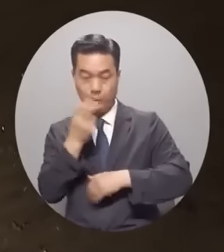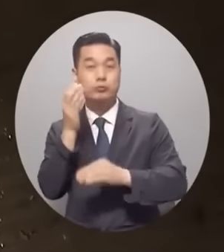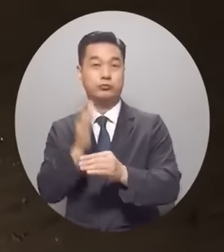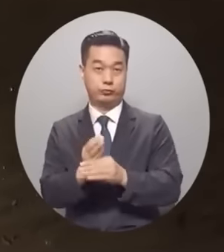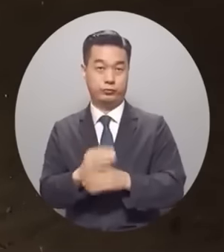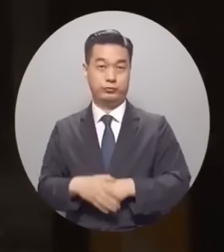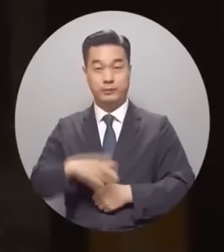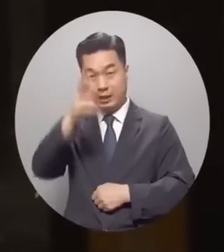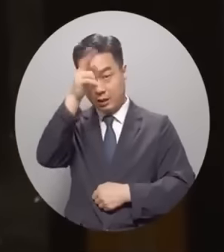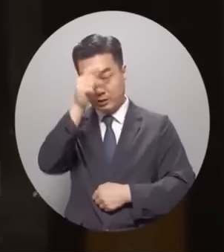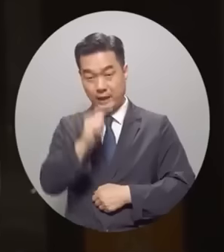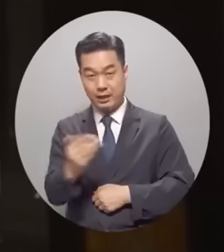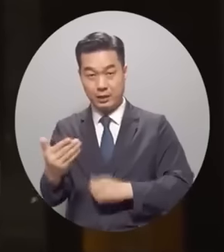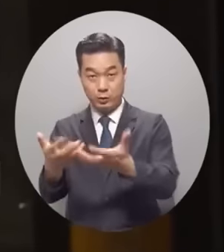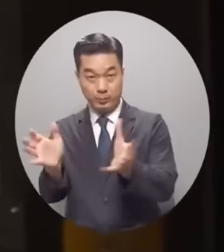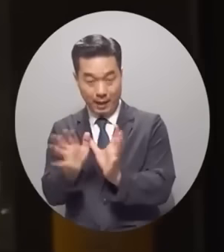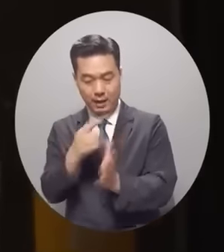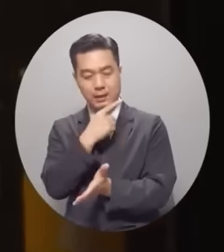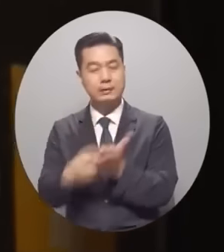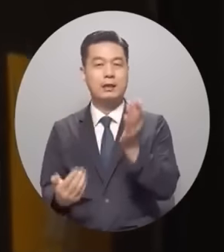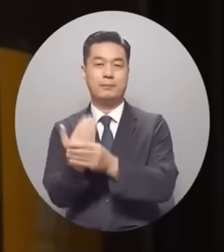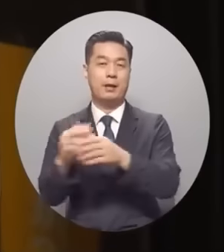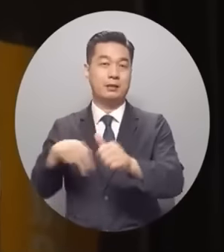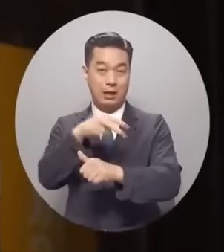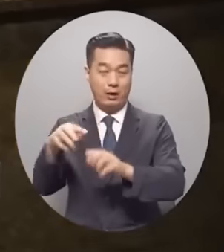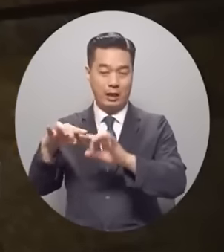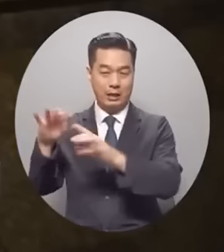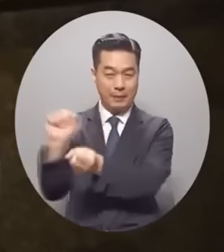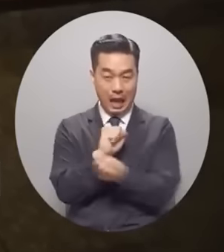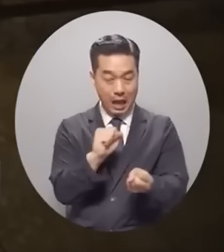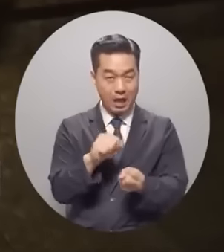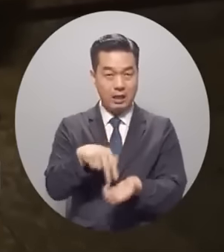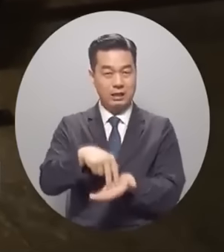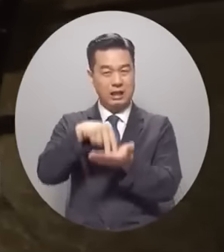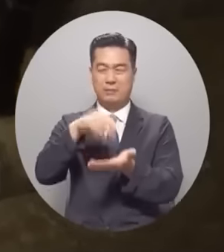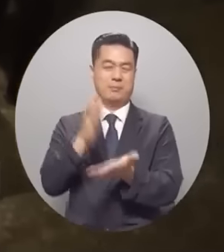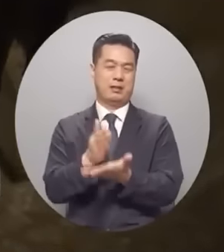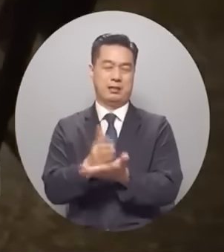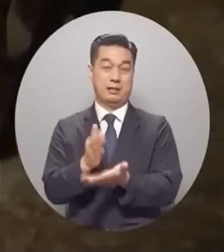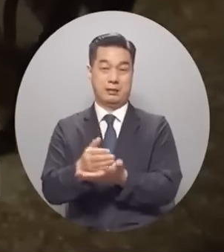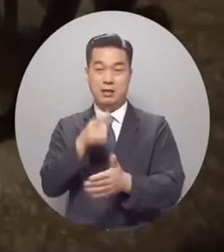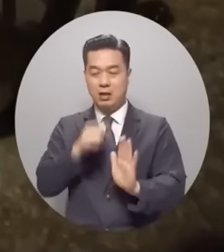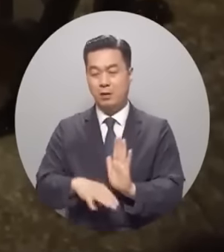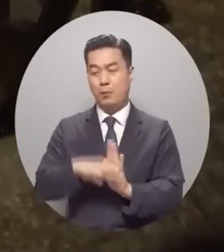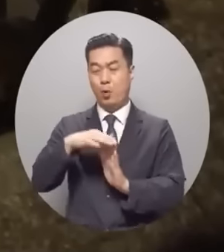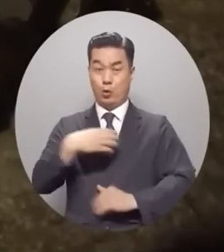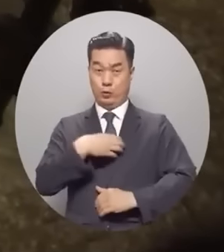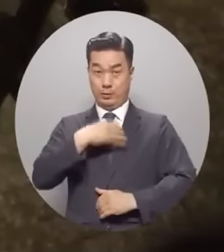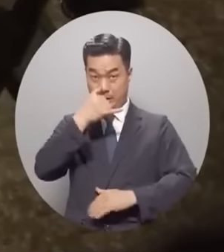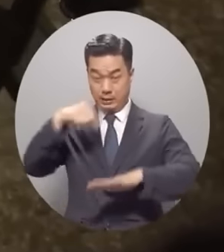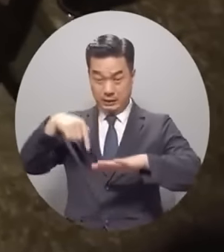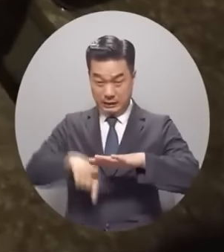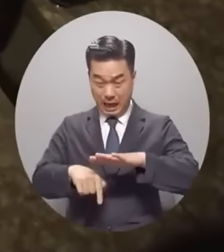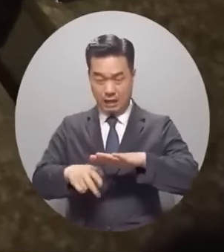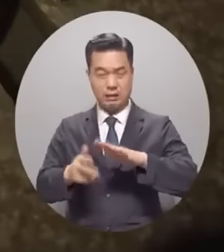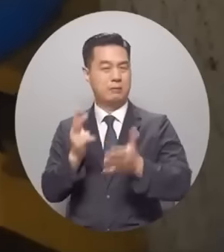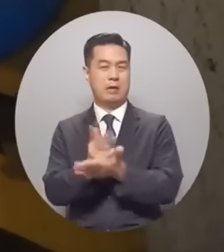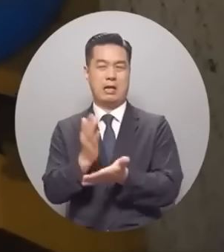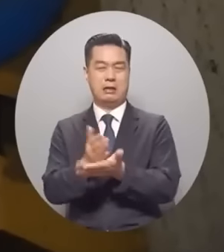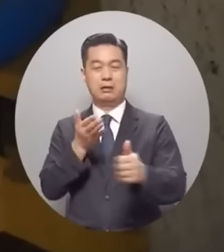경찰과 소방당국은 재난 상황에서 단전될 수 있는 승강기는 이용을 피하고 침수 위험이 높은 지하 주차장은 출입을